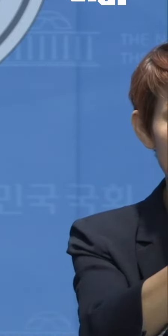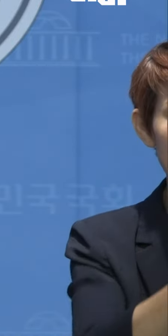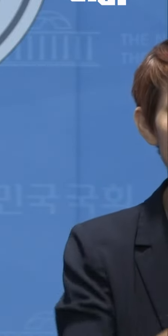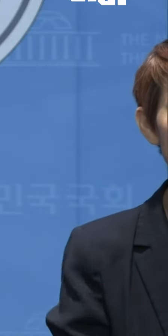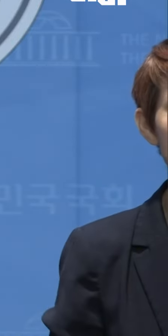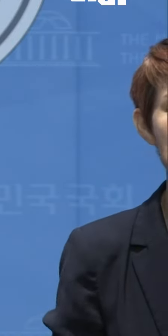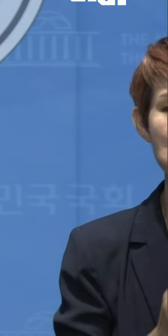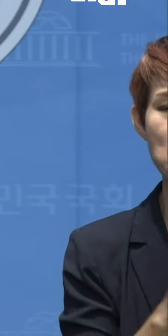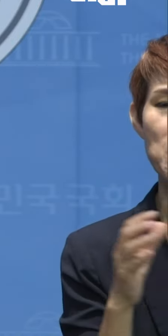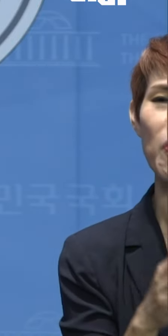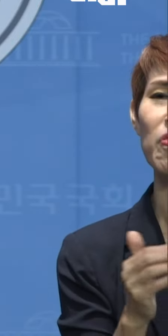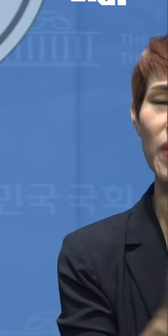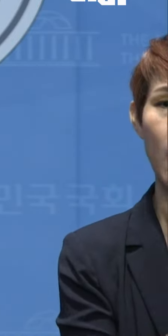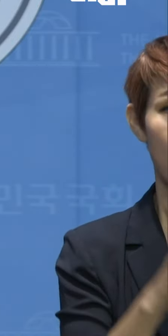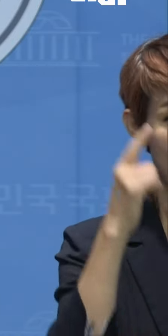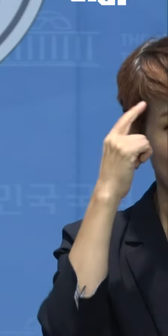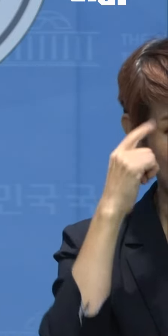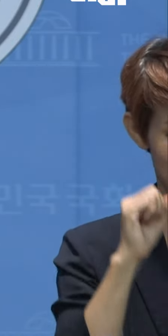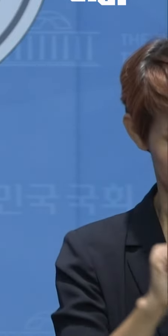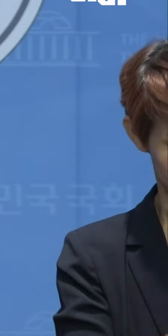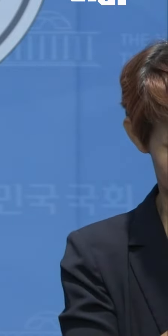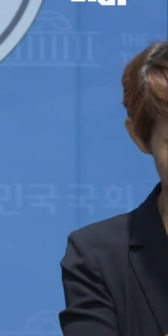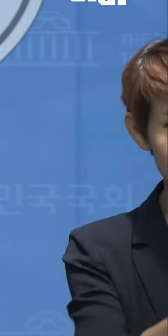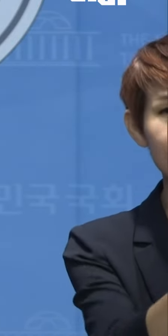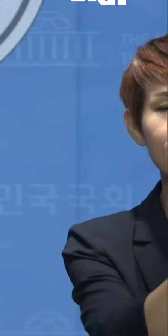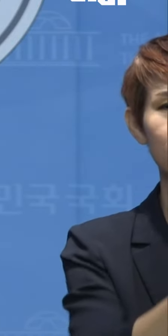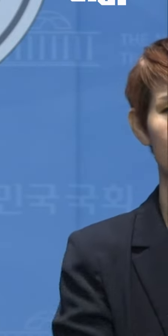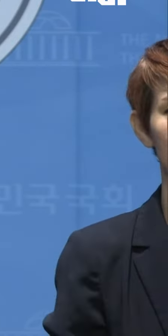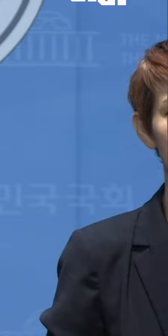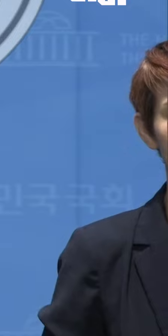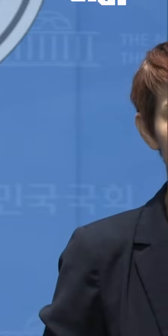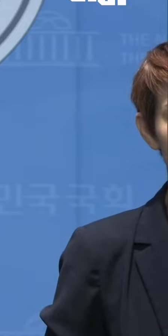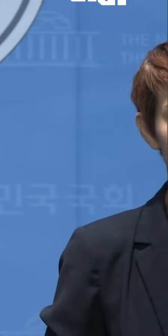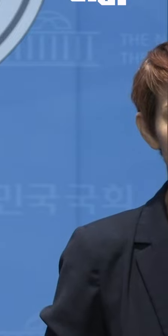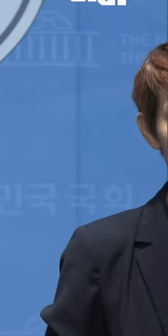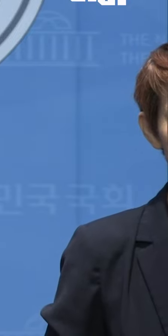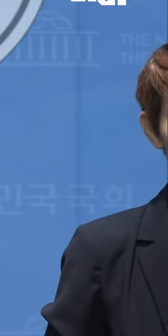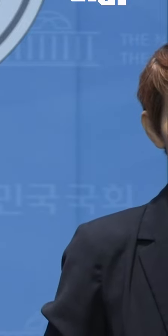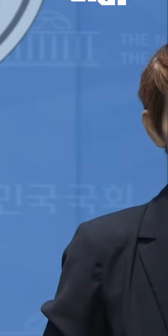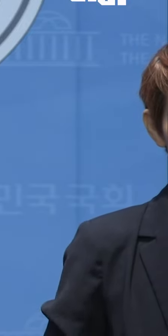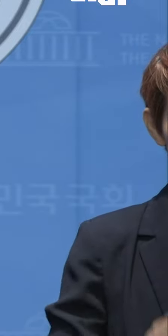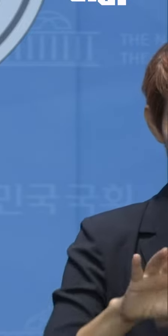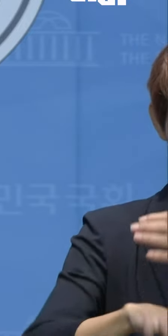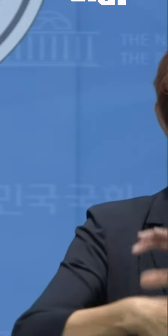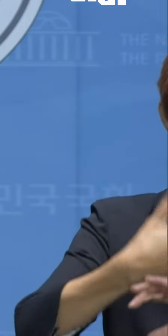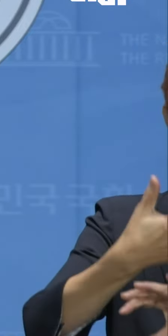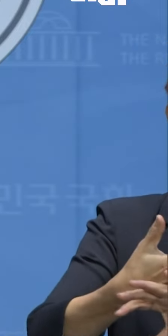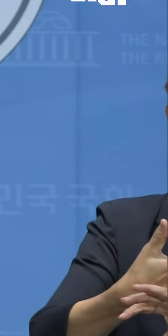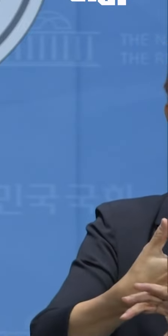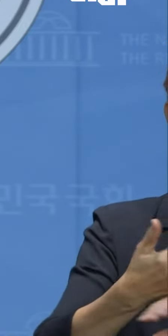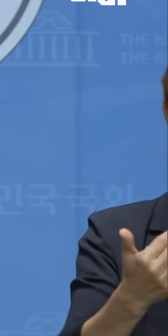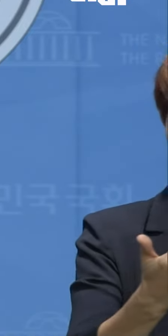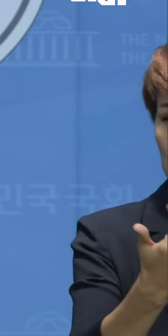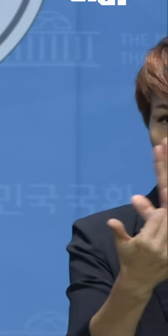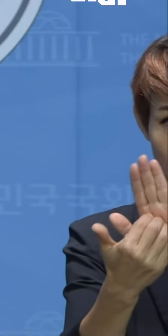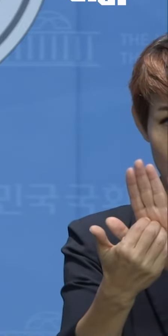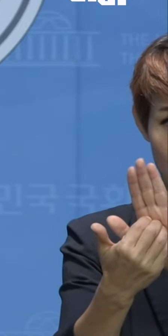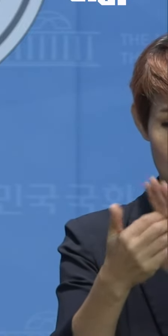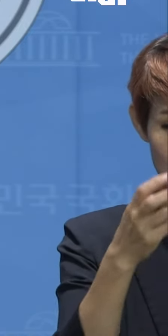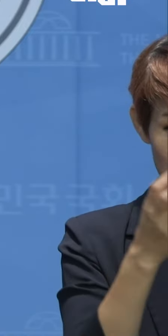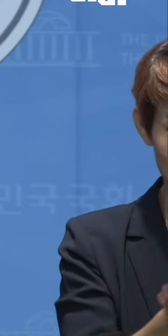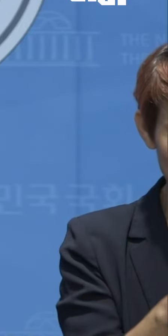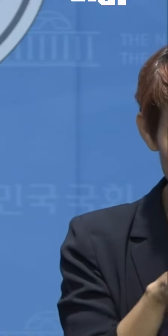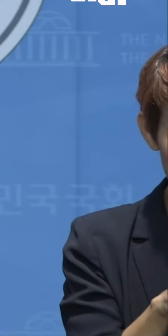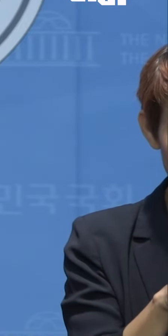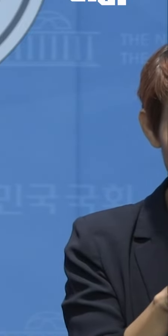못하면서 중상 모략을 하고 있는 것입니까 구테타 개을 방지할 수 있는 법